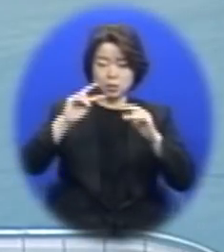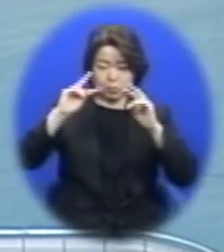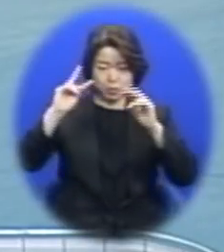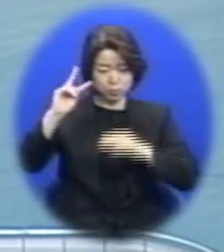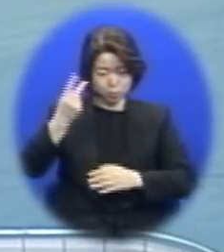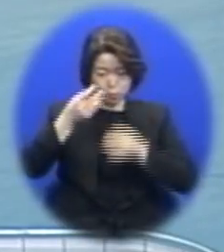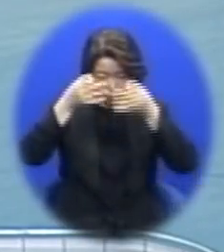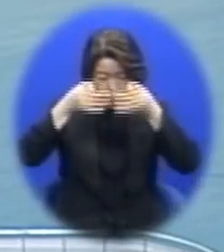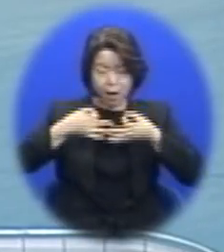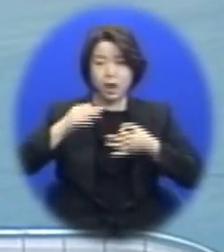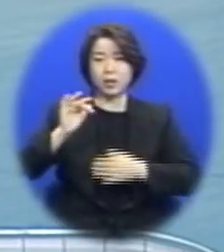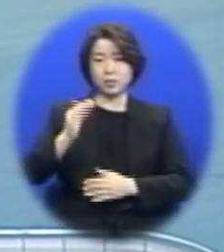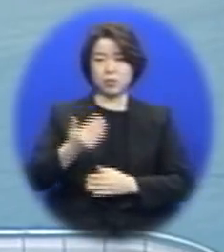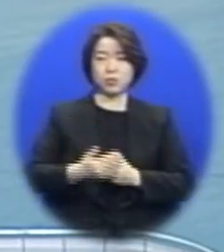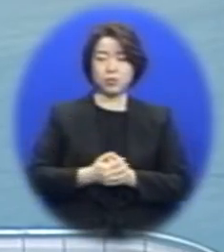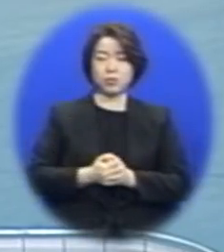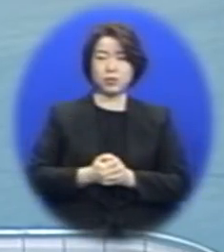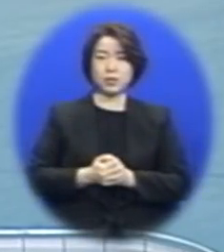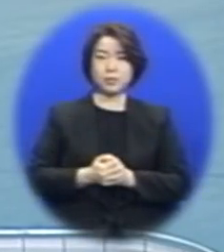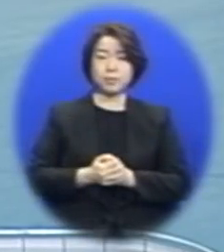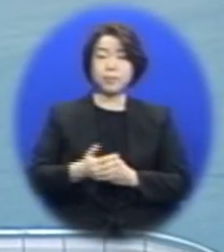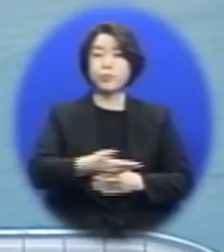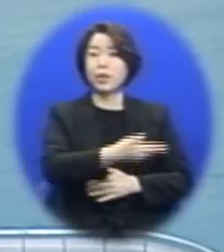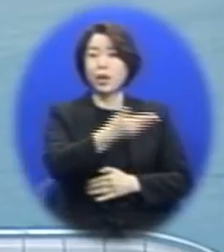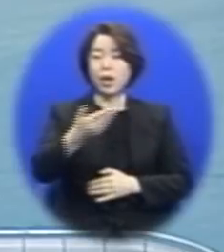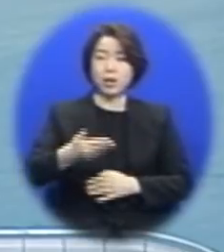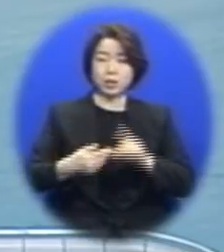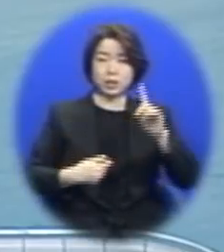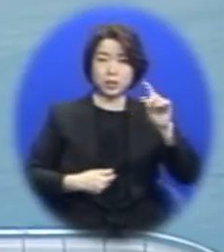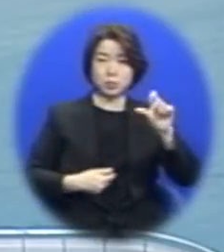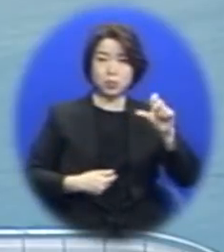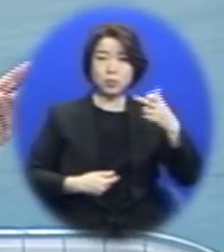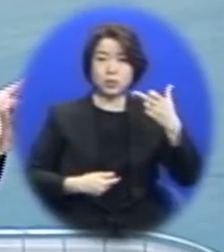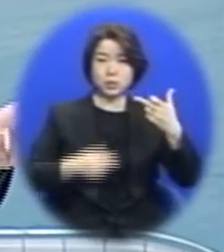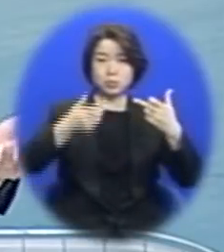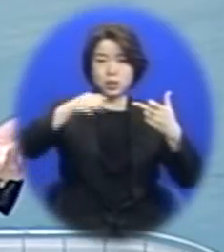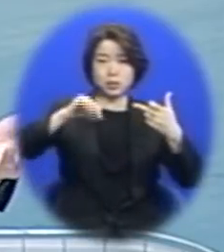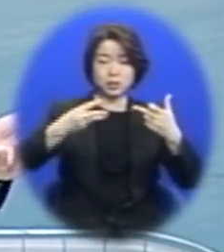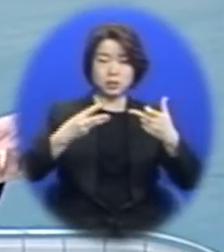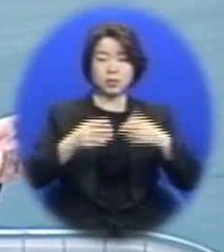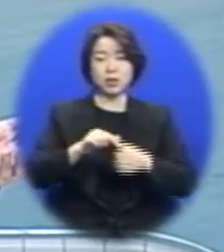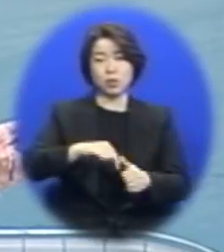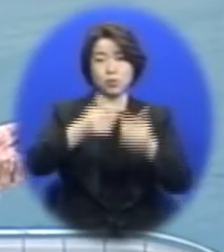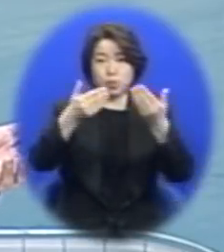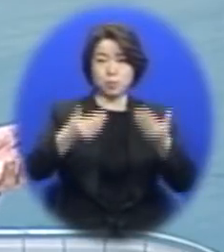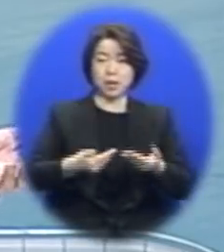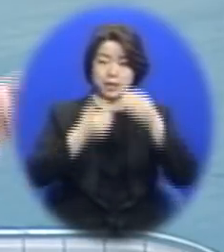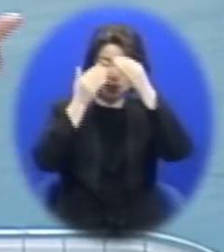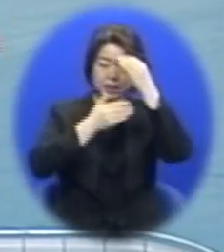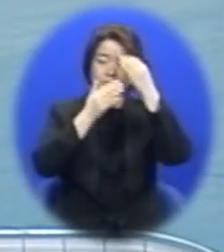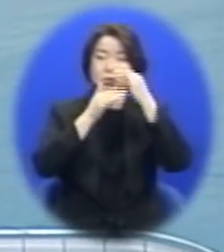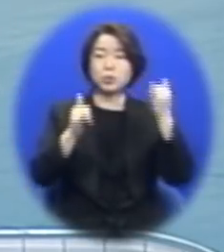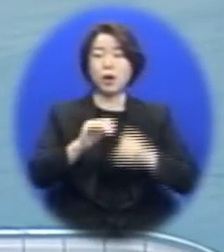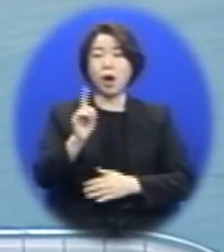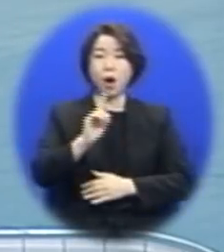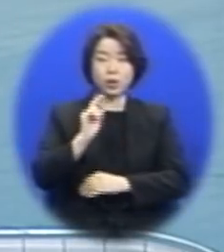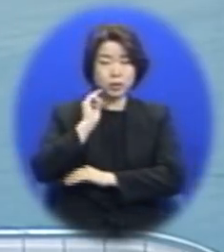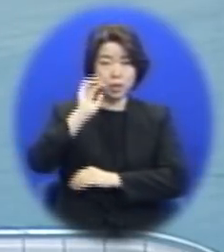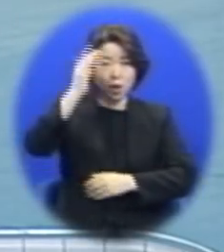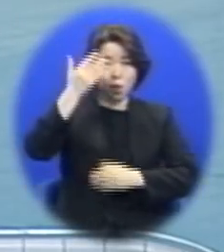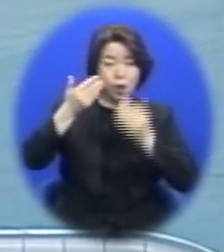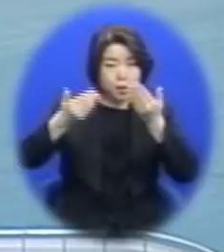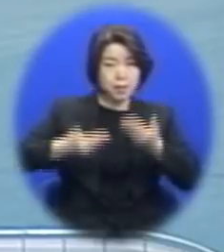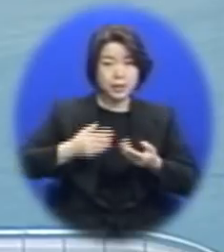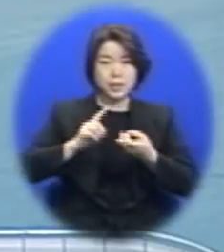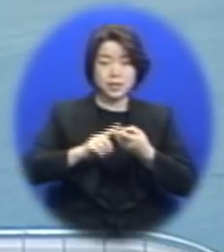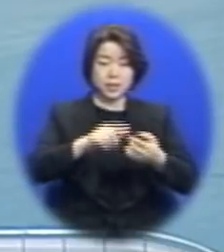됩니다. 여러분, 15절, 17절에 구원받은 성도들이 어떤 영광을 받는